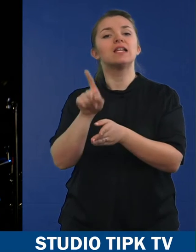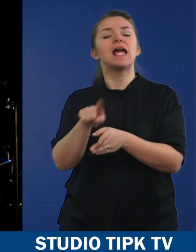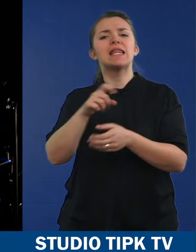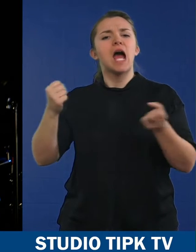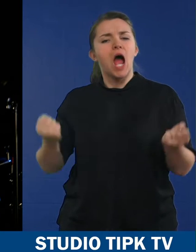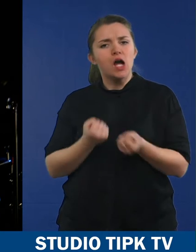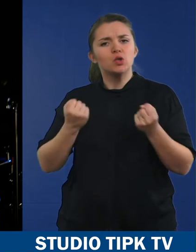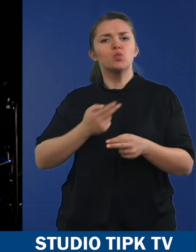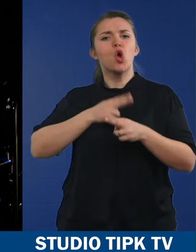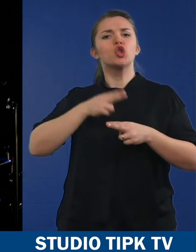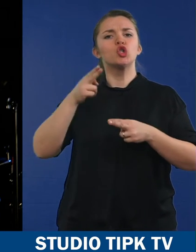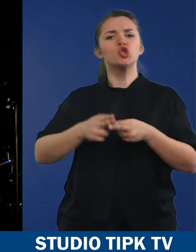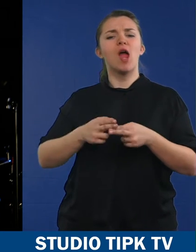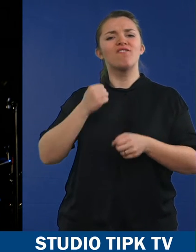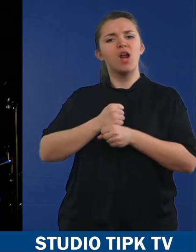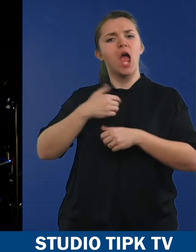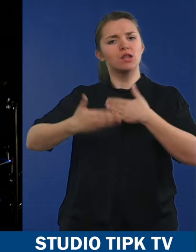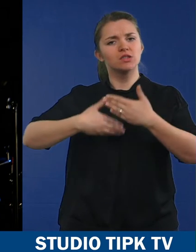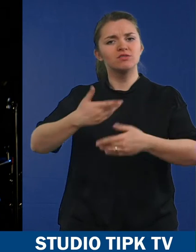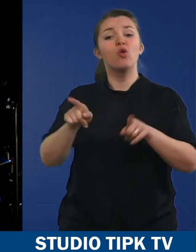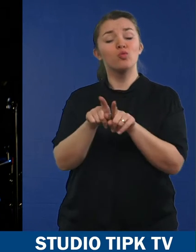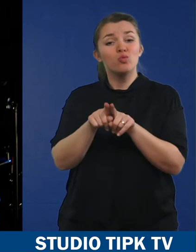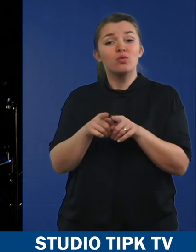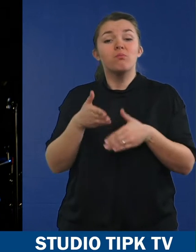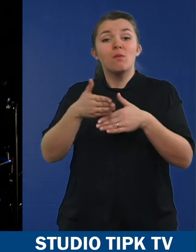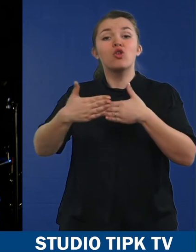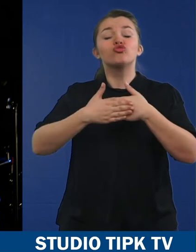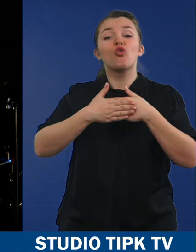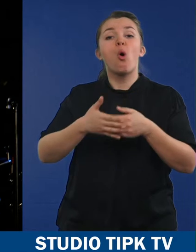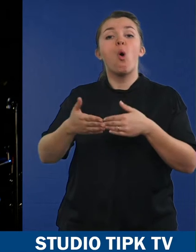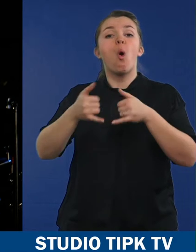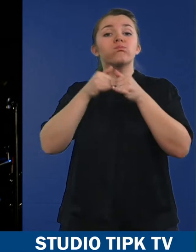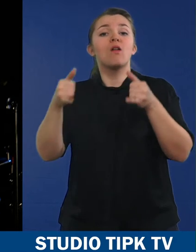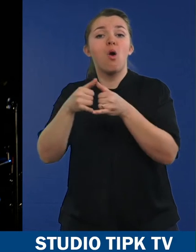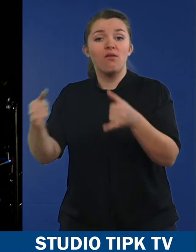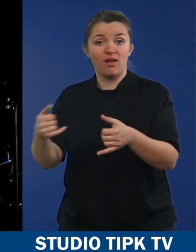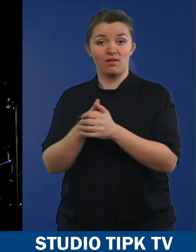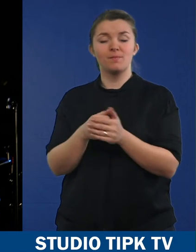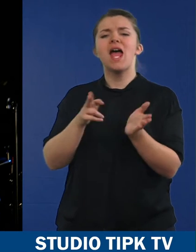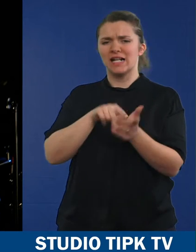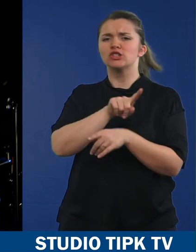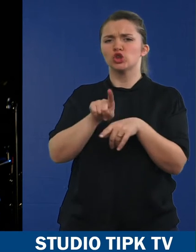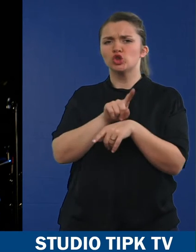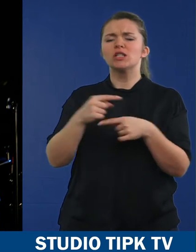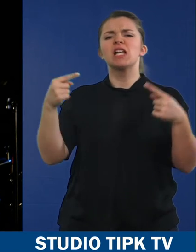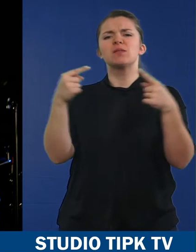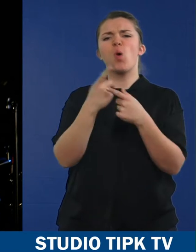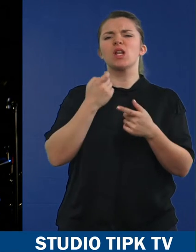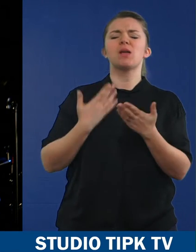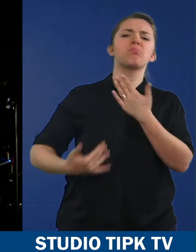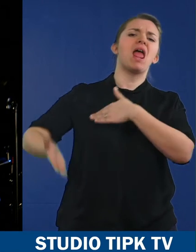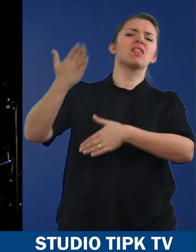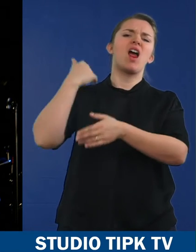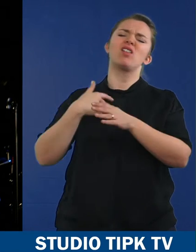jo z aktivnim državljanstvom tudi sooblikovati. Res je že čas, da nas spori iz